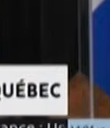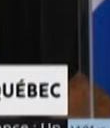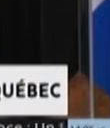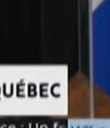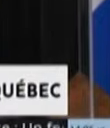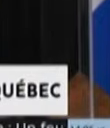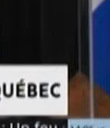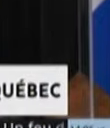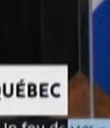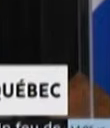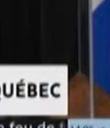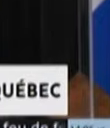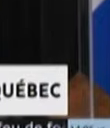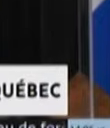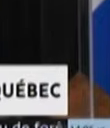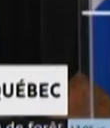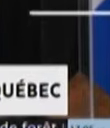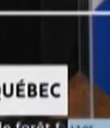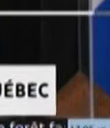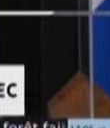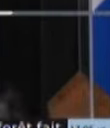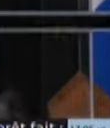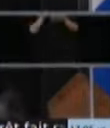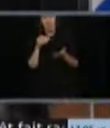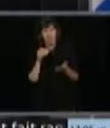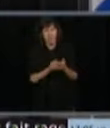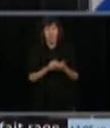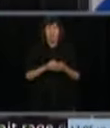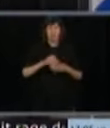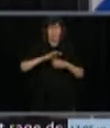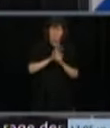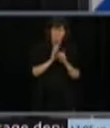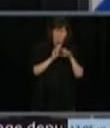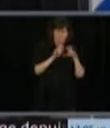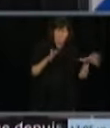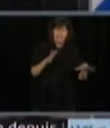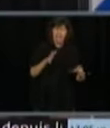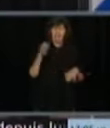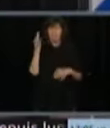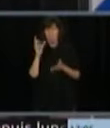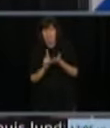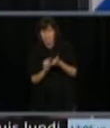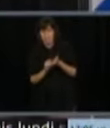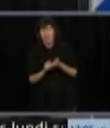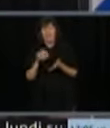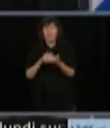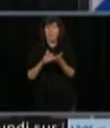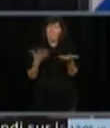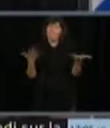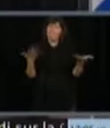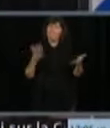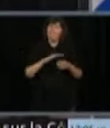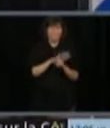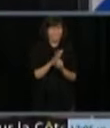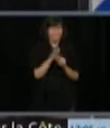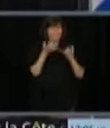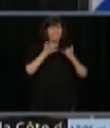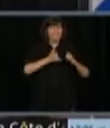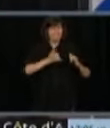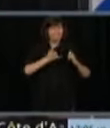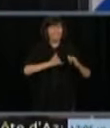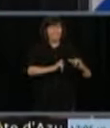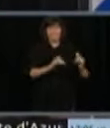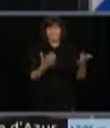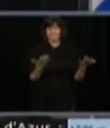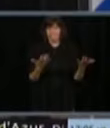de la pandémie, mais le virus ne prend pas de vacances. Et malheureusement, on voit une situation,